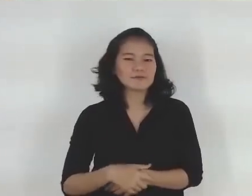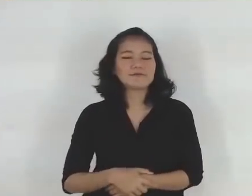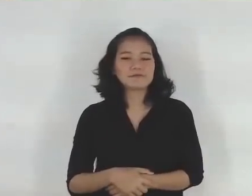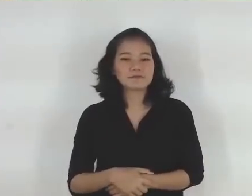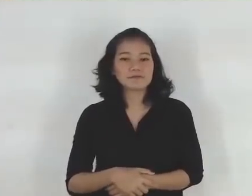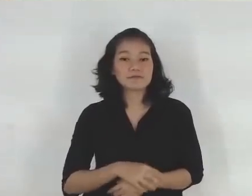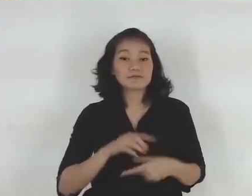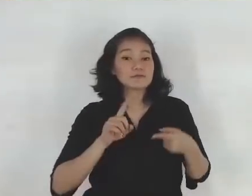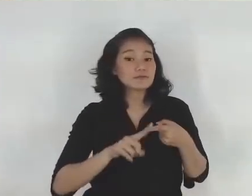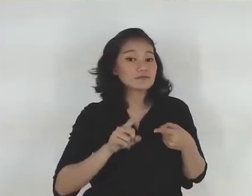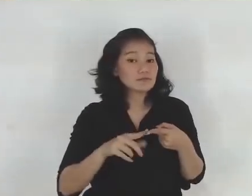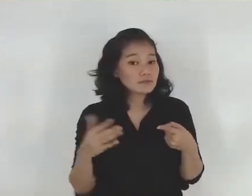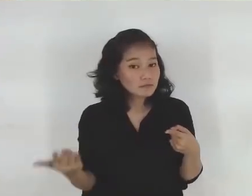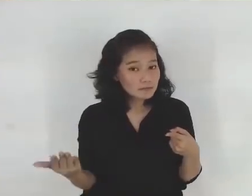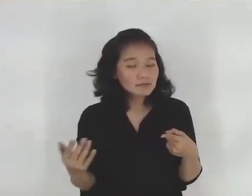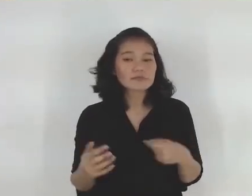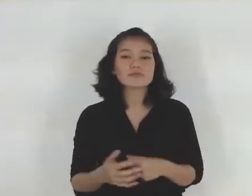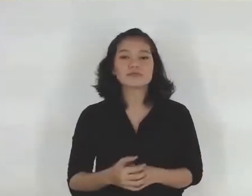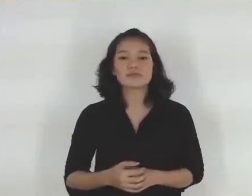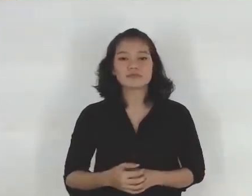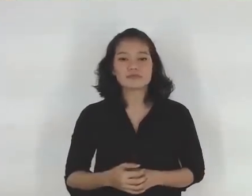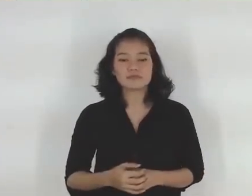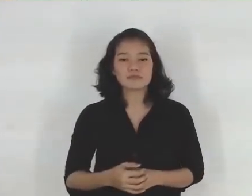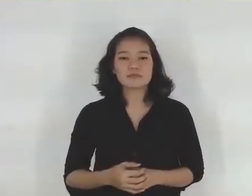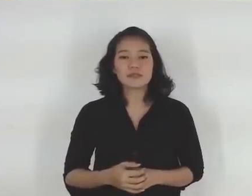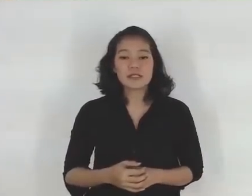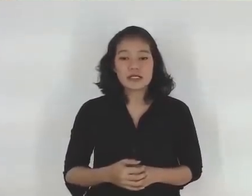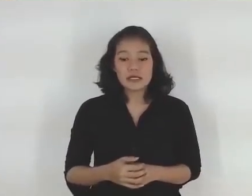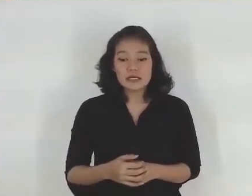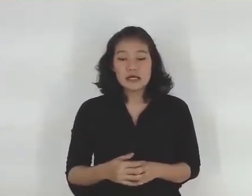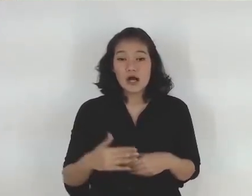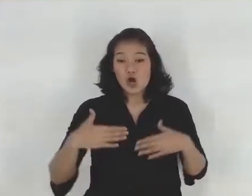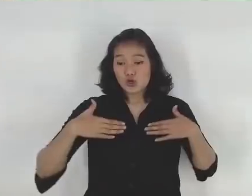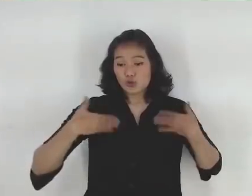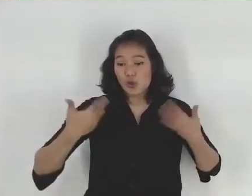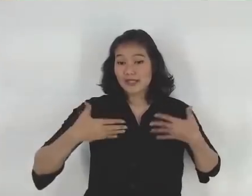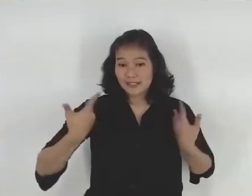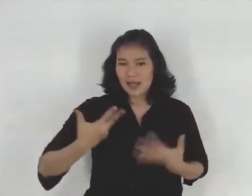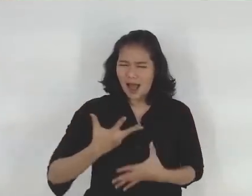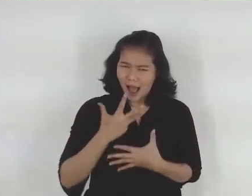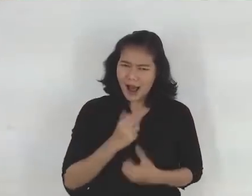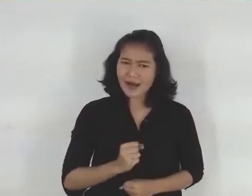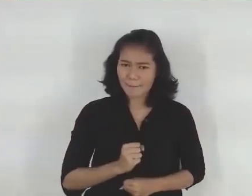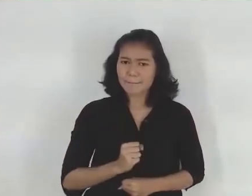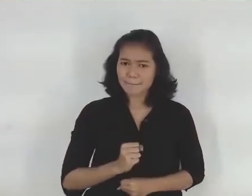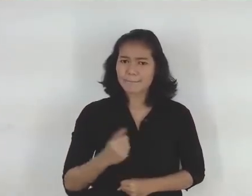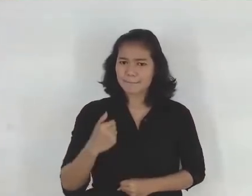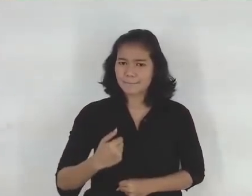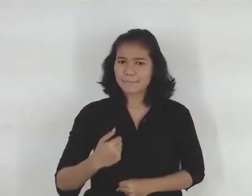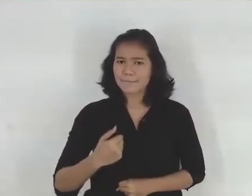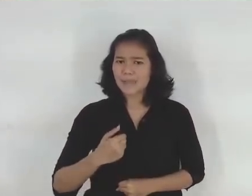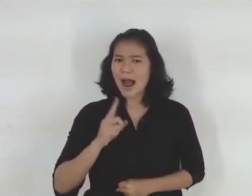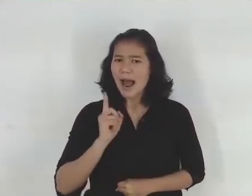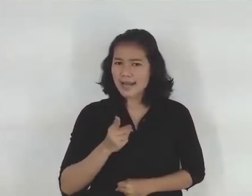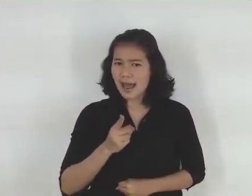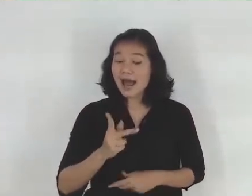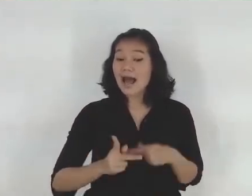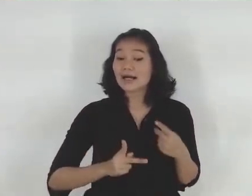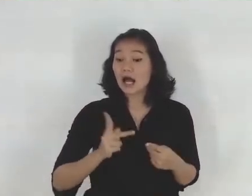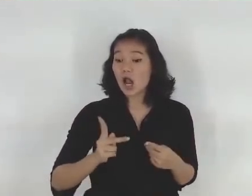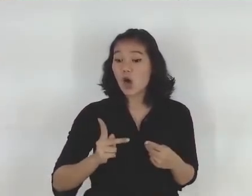yang pertama Bapak Ibu sukacita pengharapan akan terjadi ketika